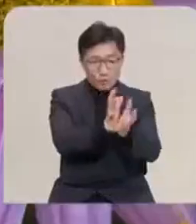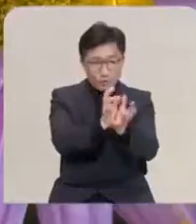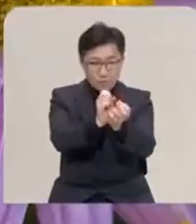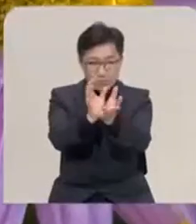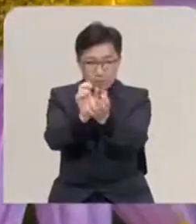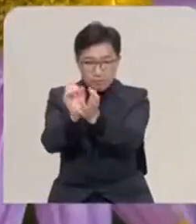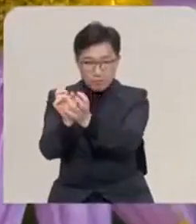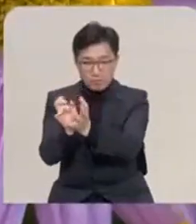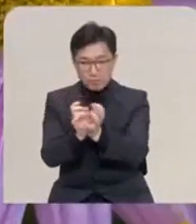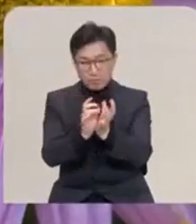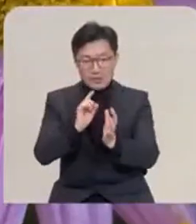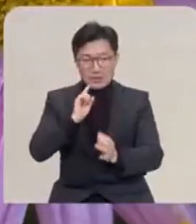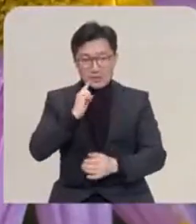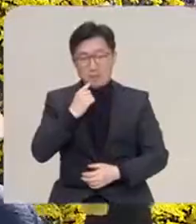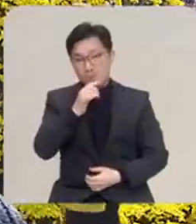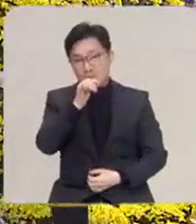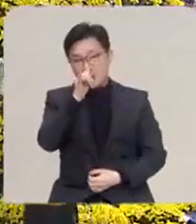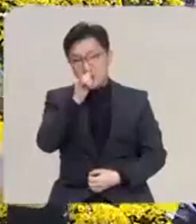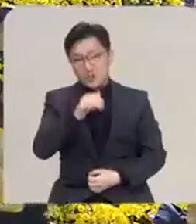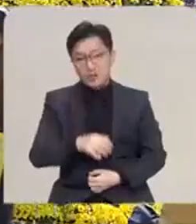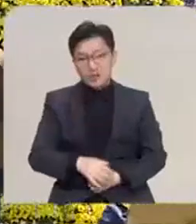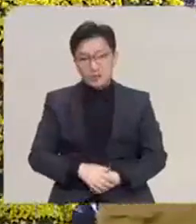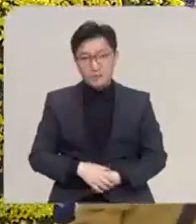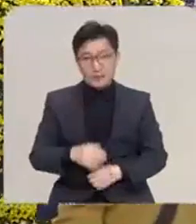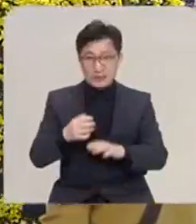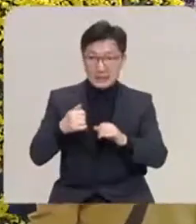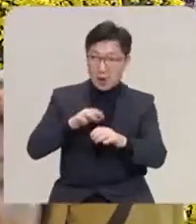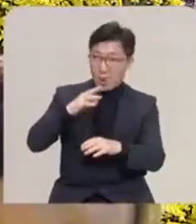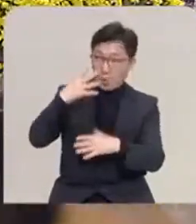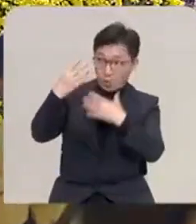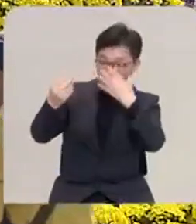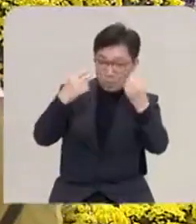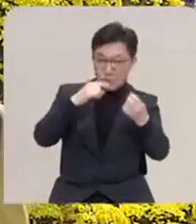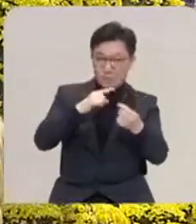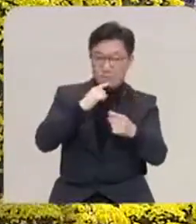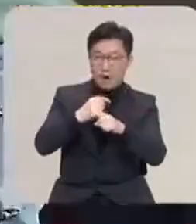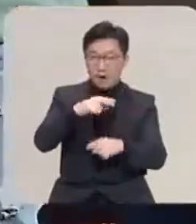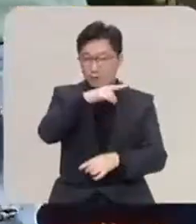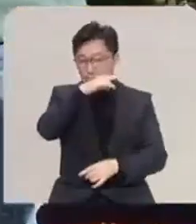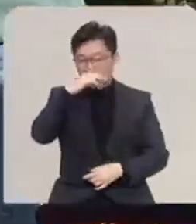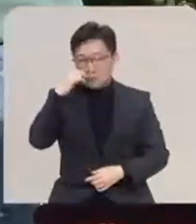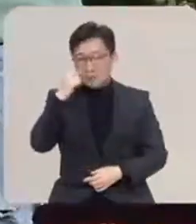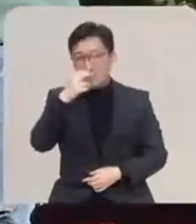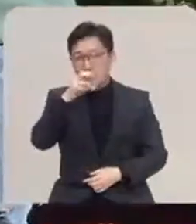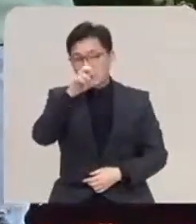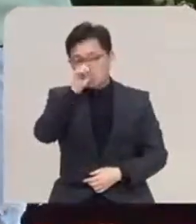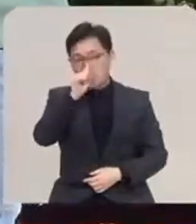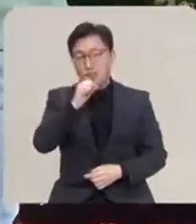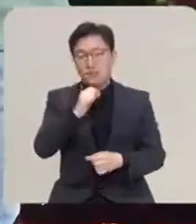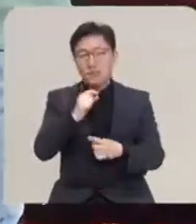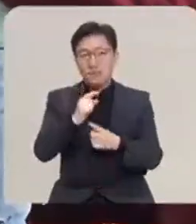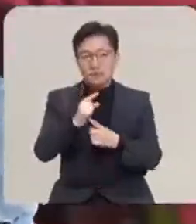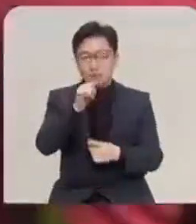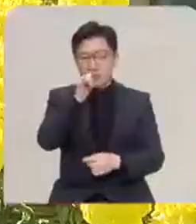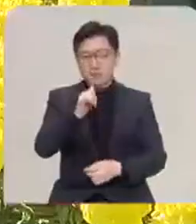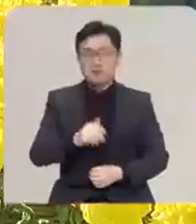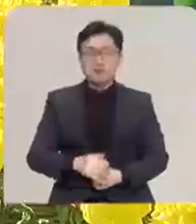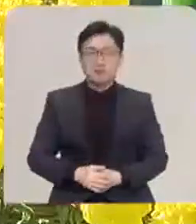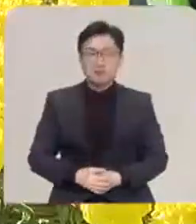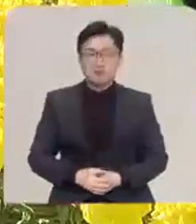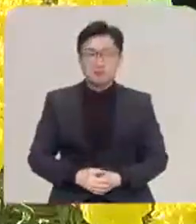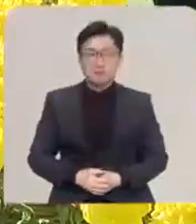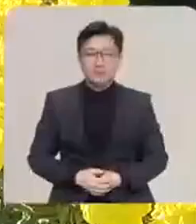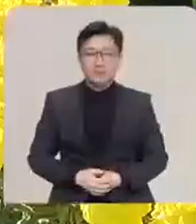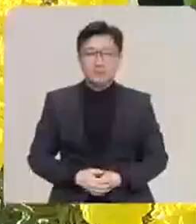독특한 아름다움을 뽐냅니다. 발길 닿는 곳마다 바람을 따라 코끝을 맴도는 진한 국화 향기가